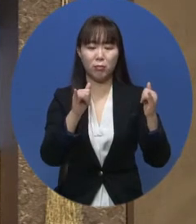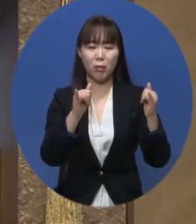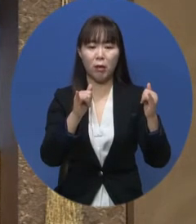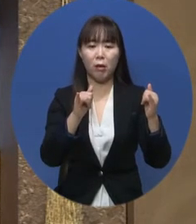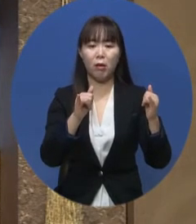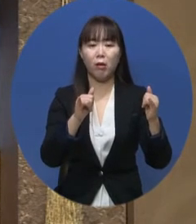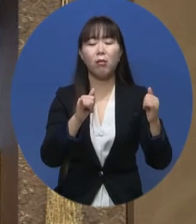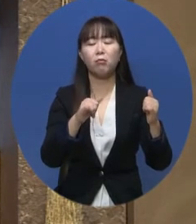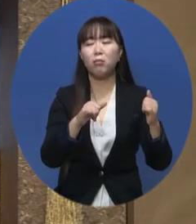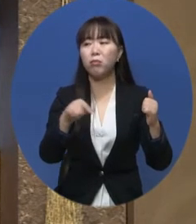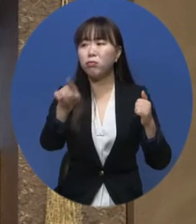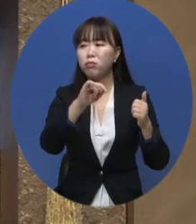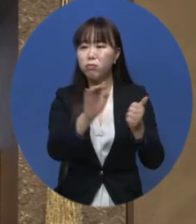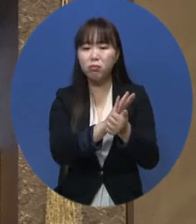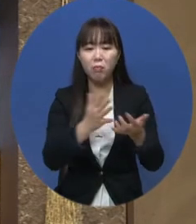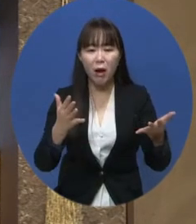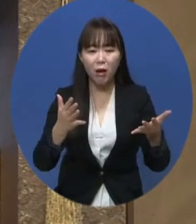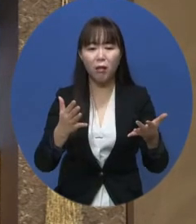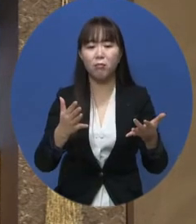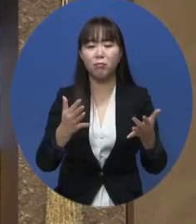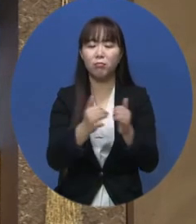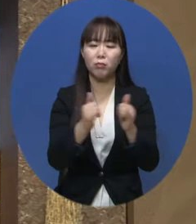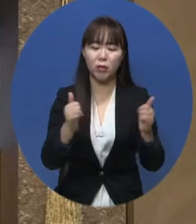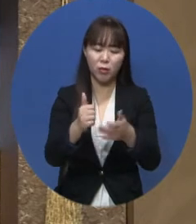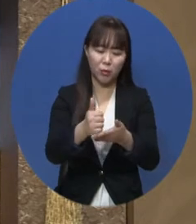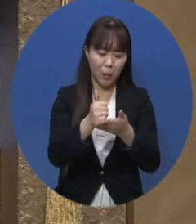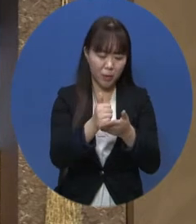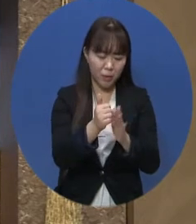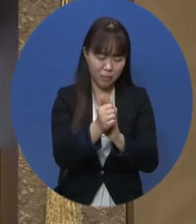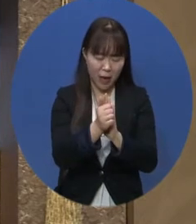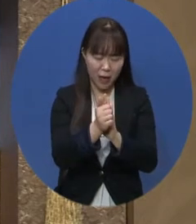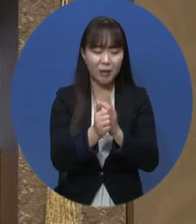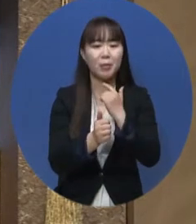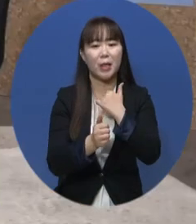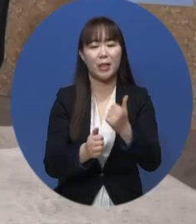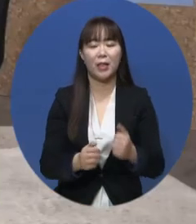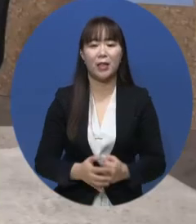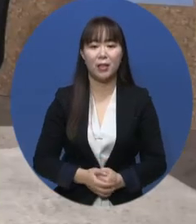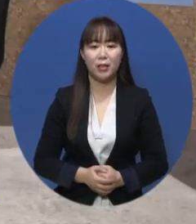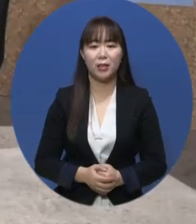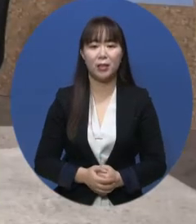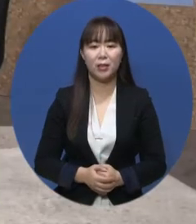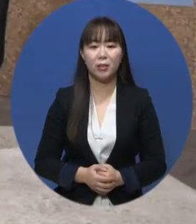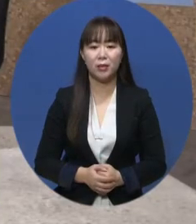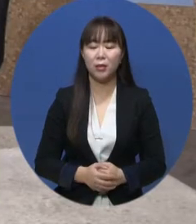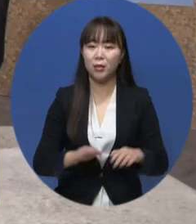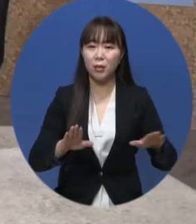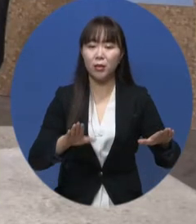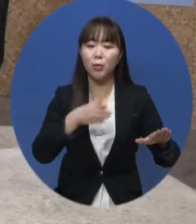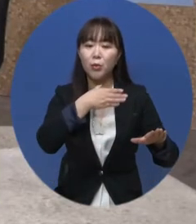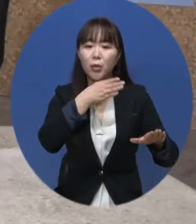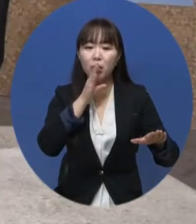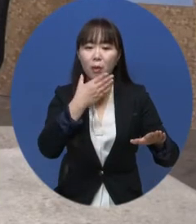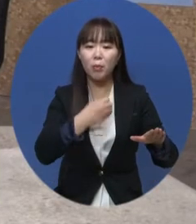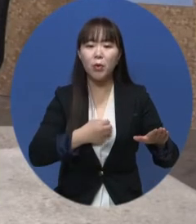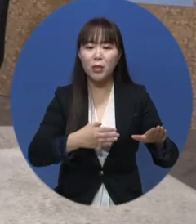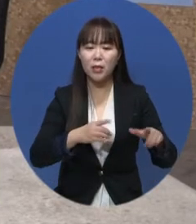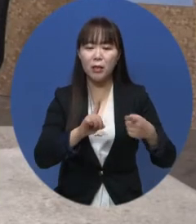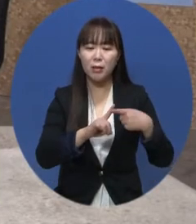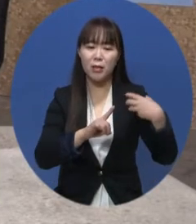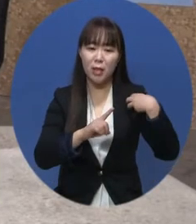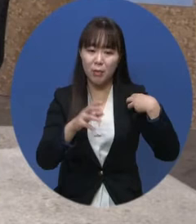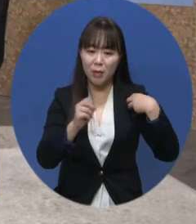오고 갈 데 없는 분들을 위주로 네. 모시게 되었던 거죠. 아, 그러니까 지금 이 노인들의 복지를